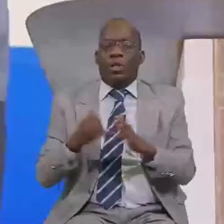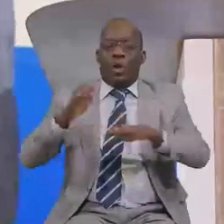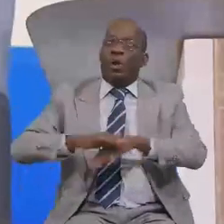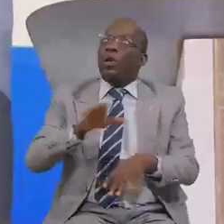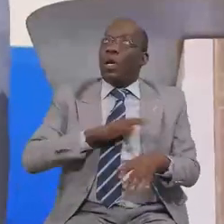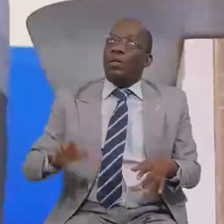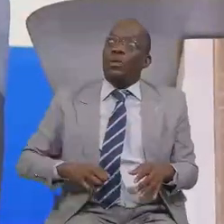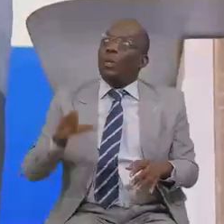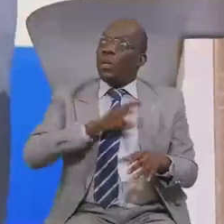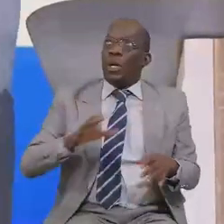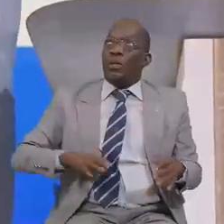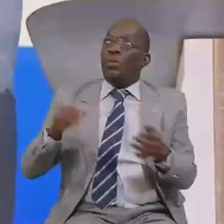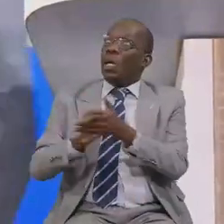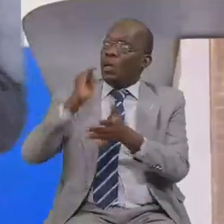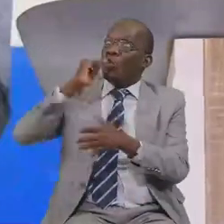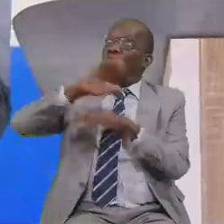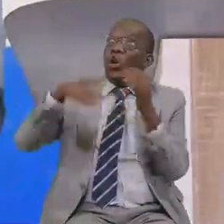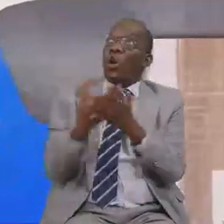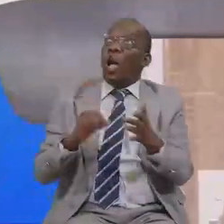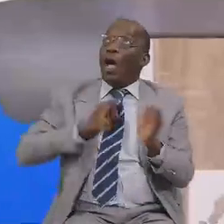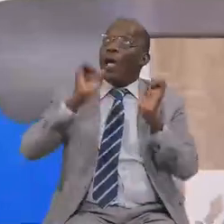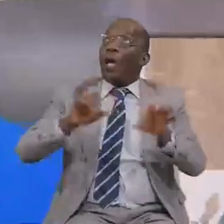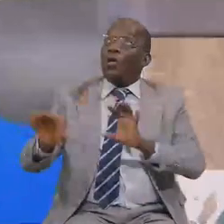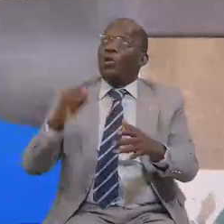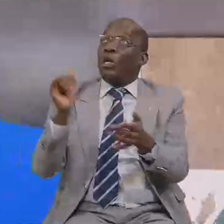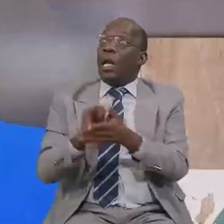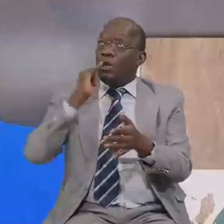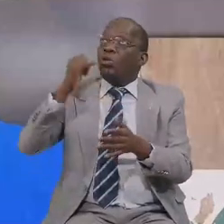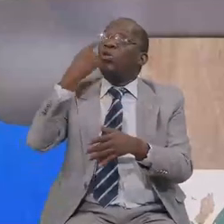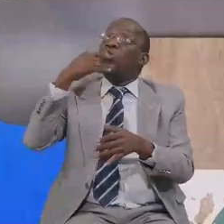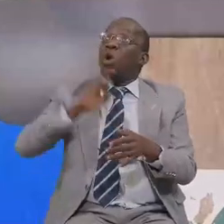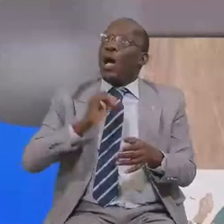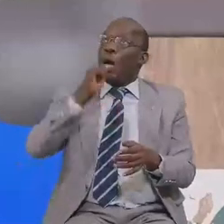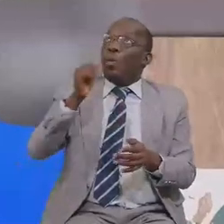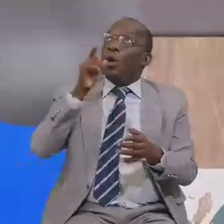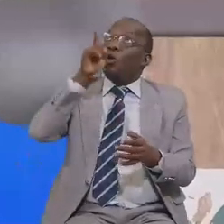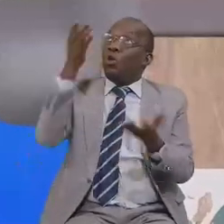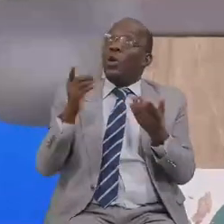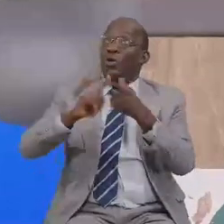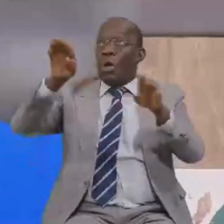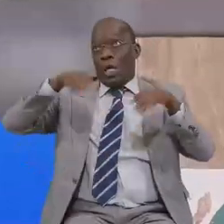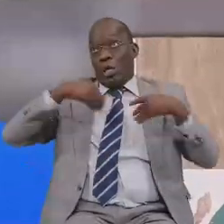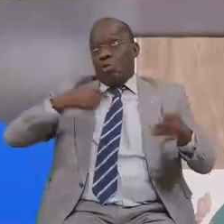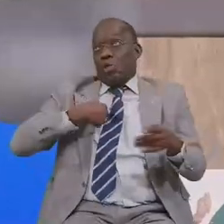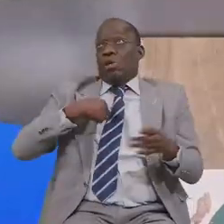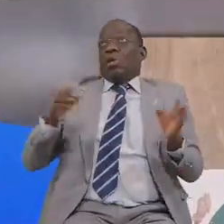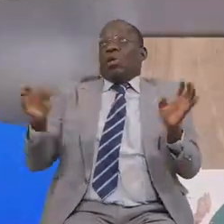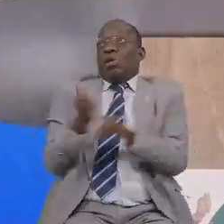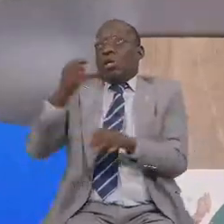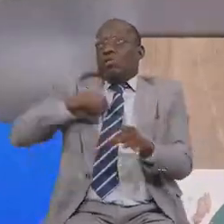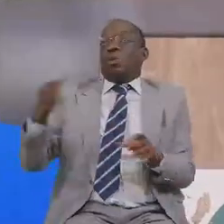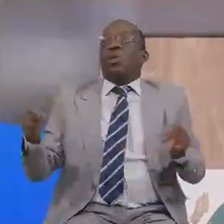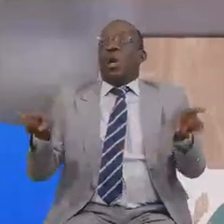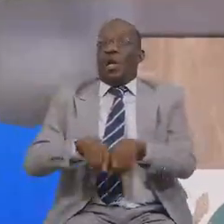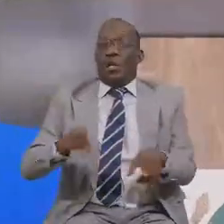tout ce que je peux faire. Ah, c'est ce que je suis. Tu veux me recevoir? Tu veux m'avoir? Alors prends-moi tel que je suis. Il